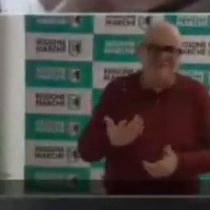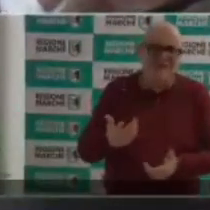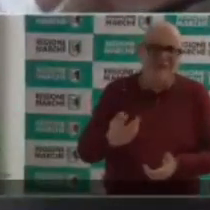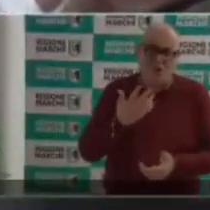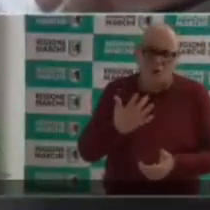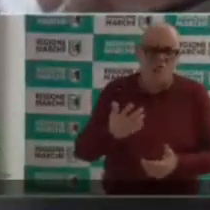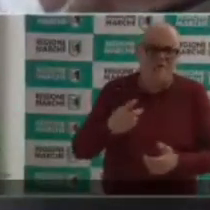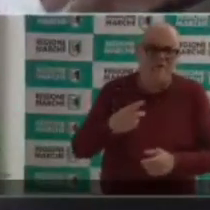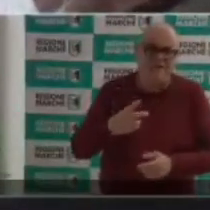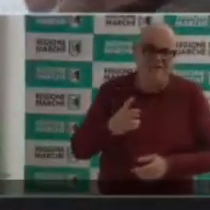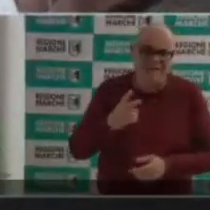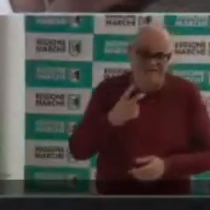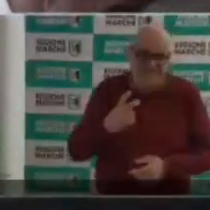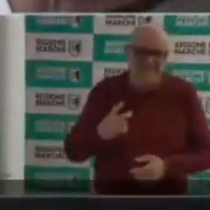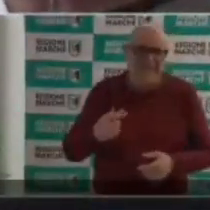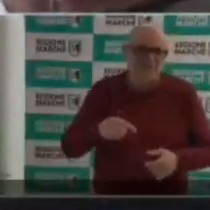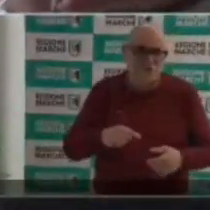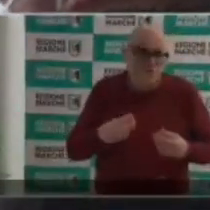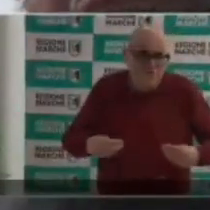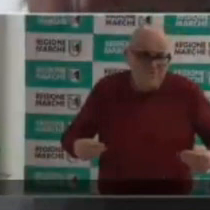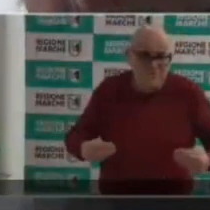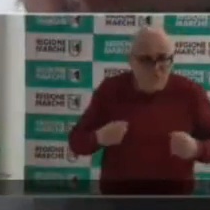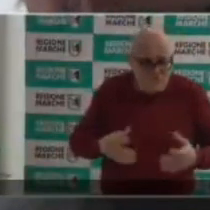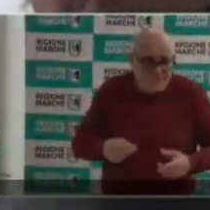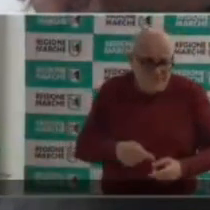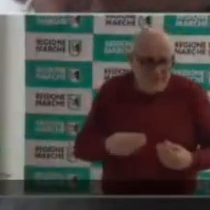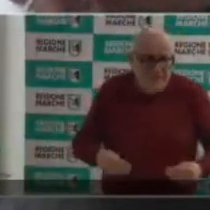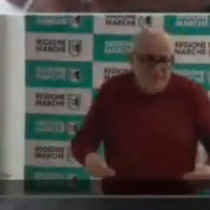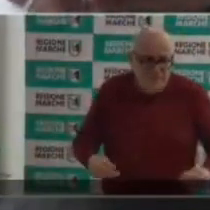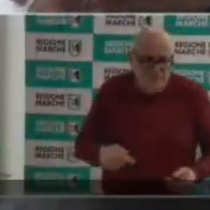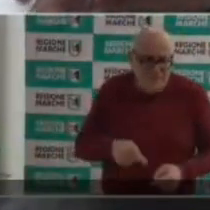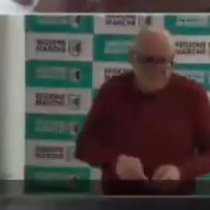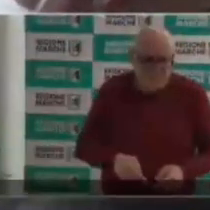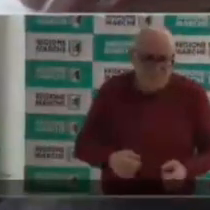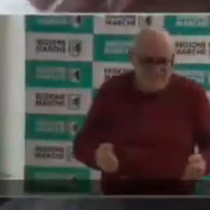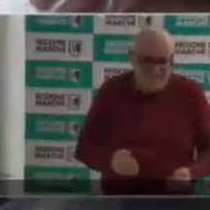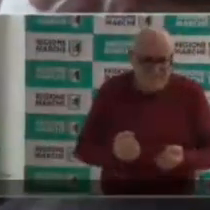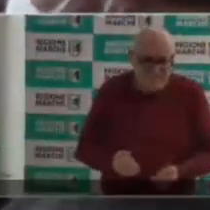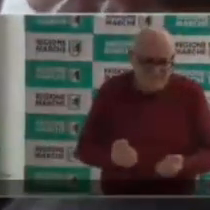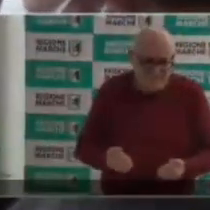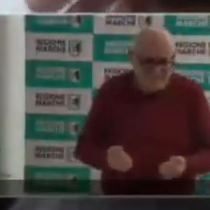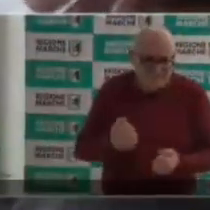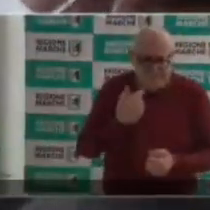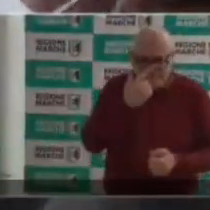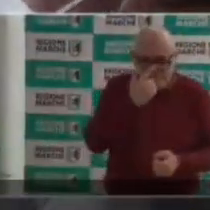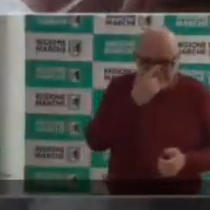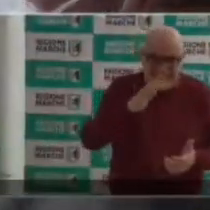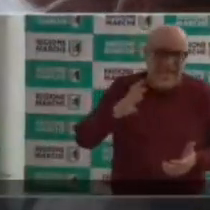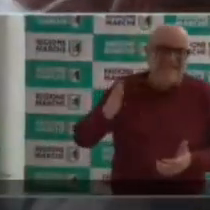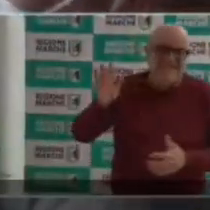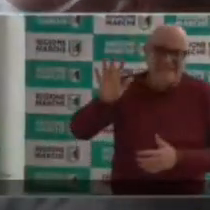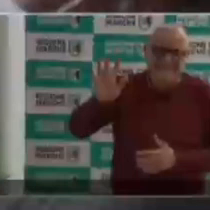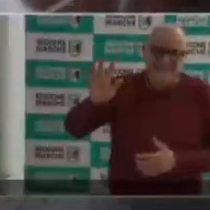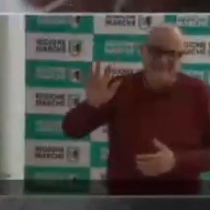i professionisti volontari che fanno questo tipo di attività. Altri esempi adesso non me ne vengono in mente, però comunque